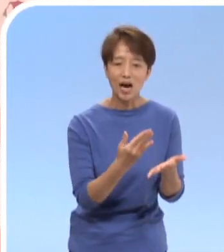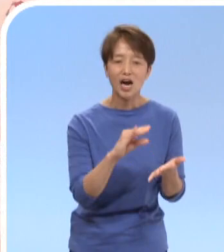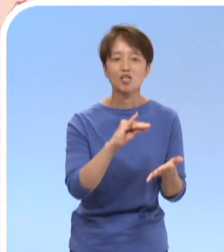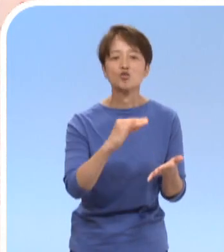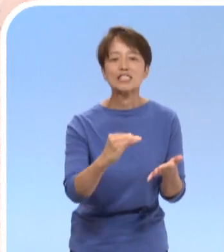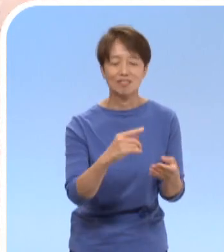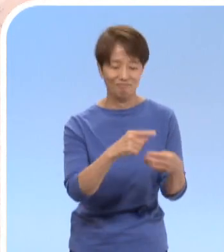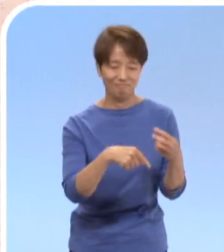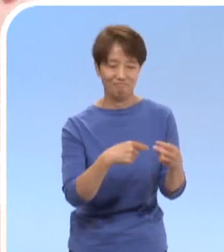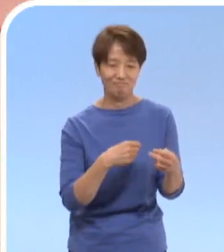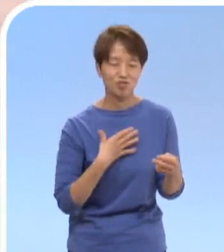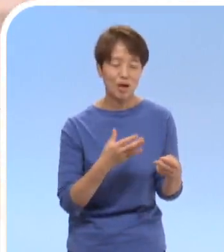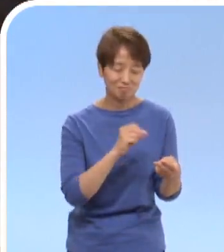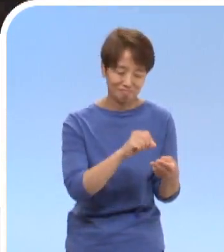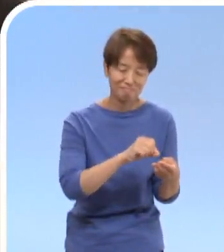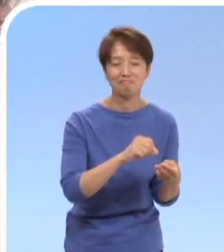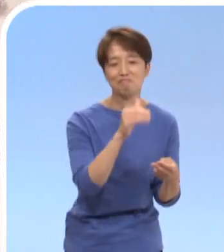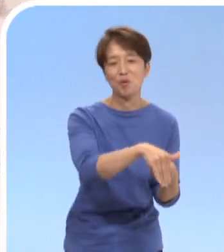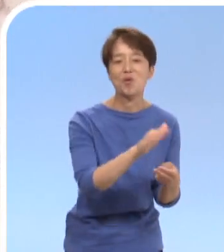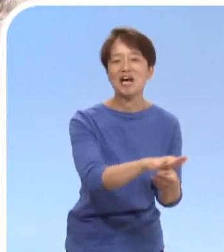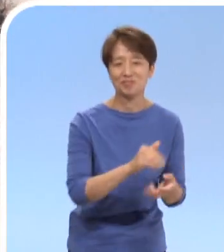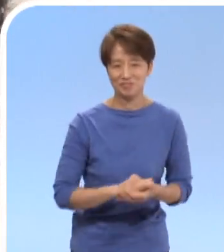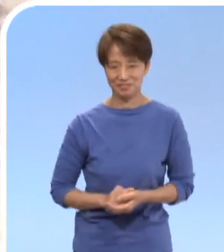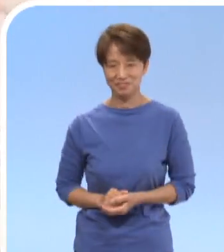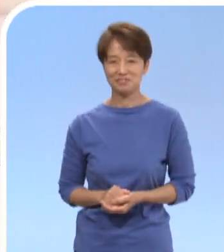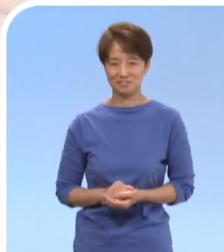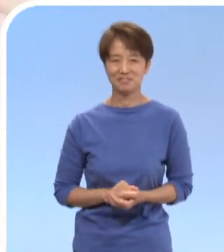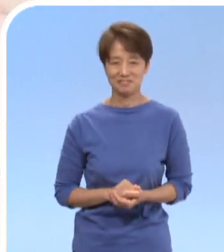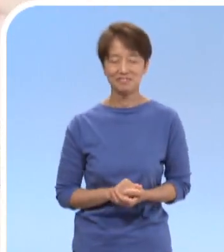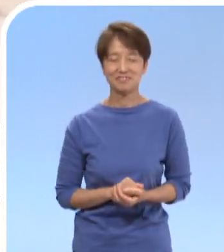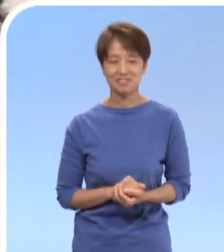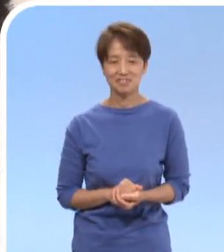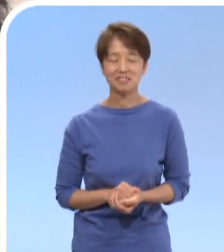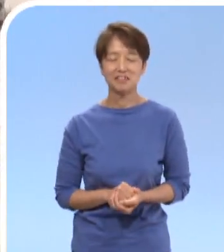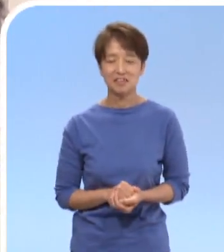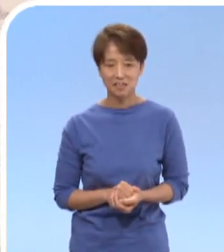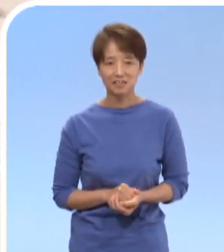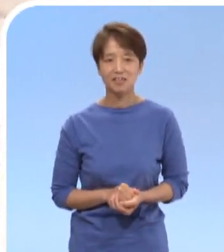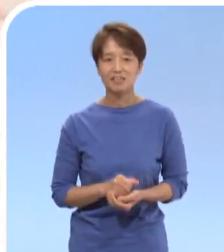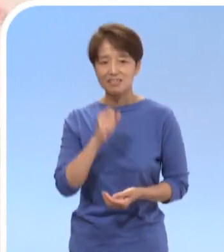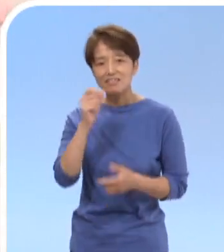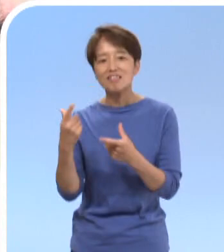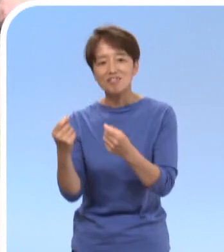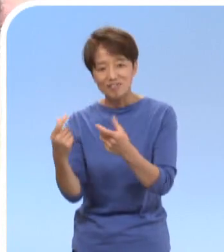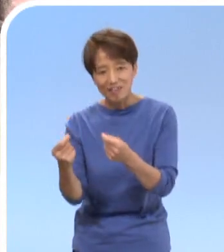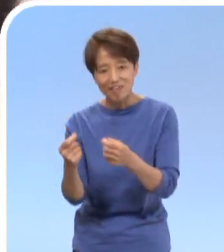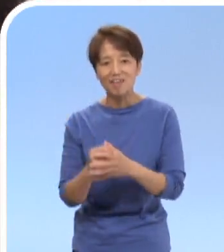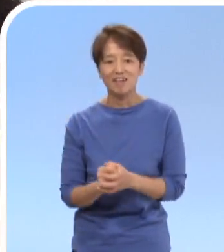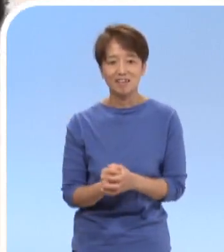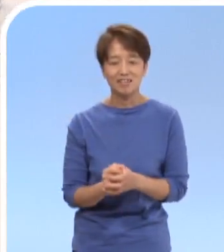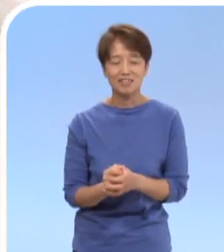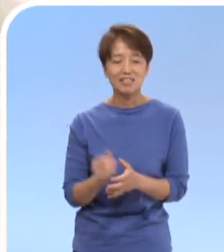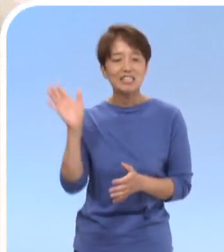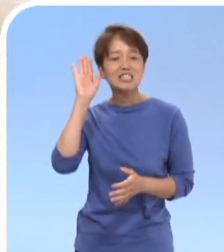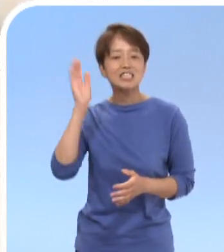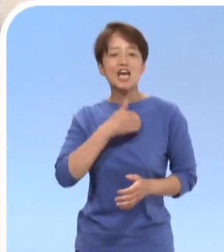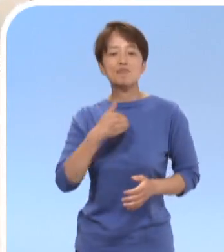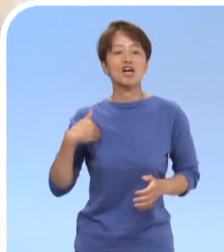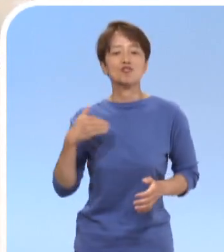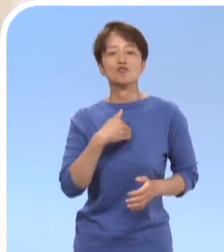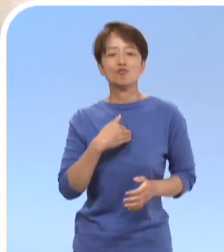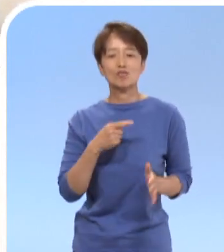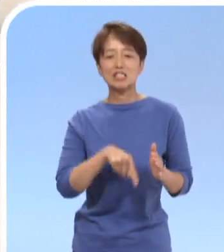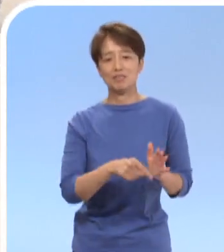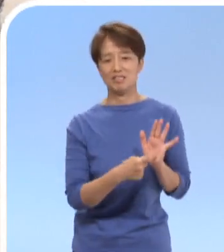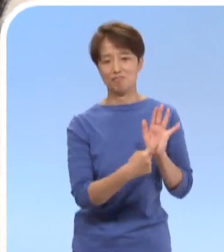ね、愚痴 愚痴を入れる場所があるっていうのがいいですよね。 そうなんです、聞く耳を持ってますよっ